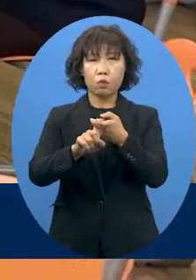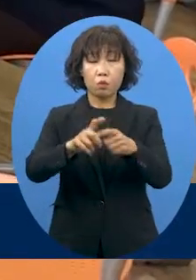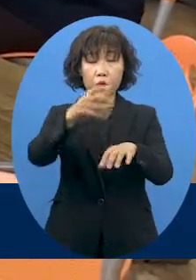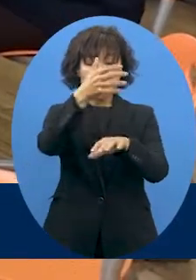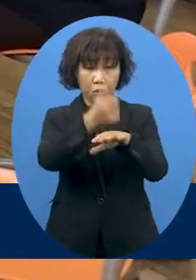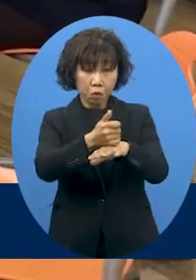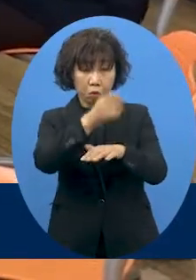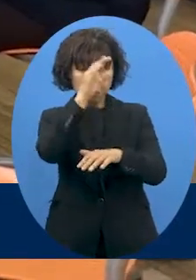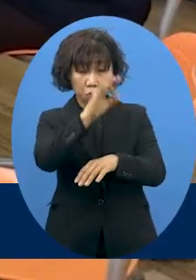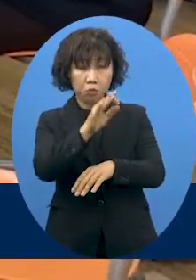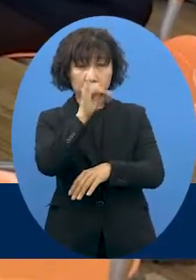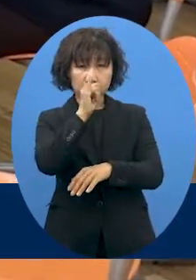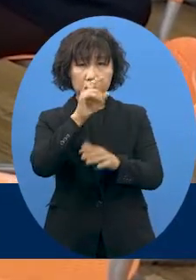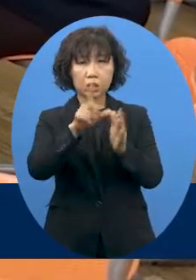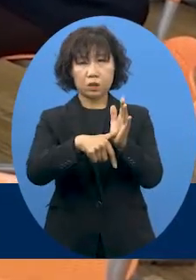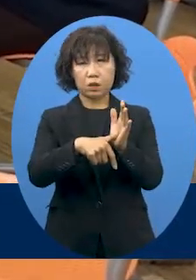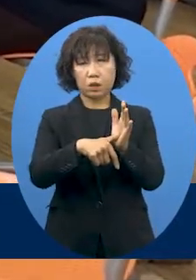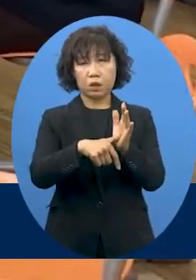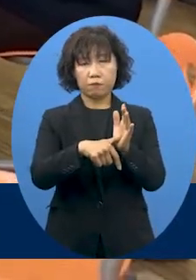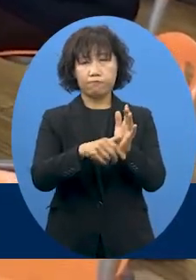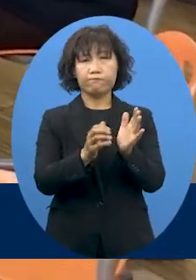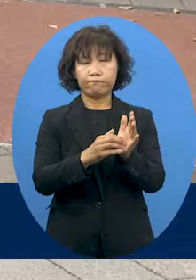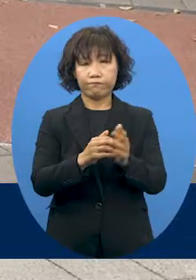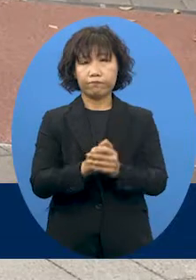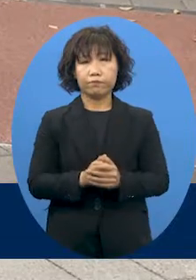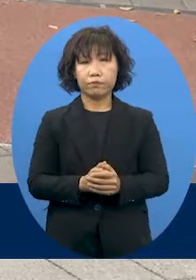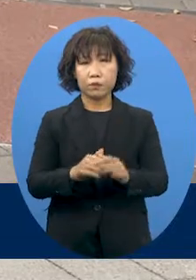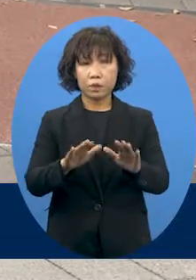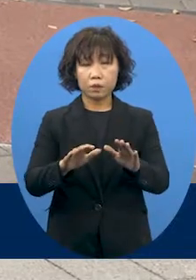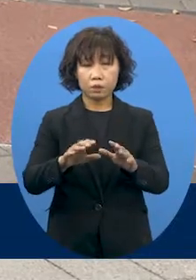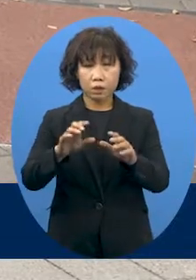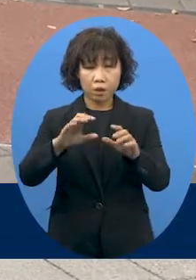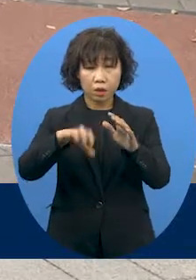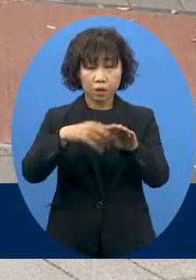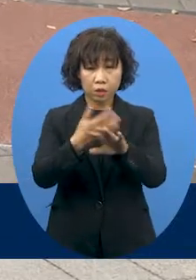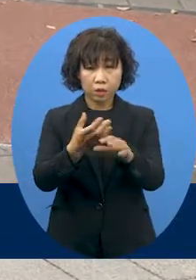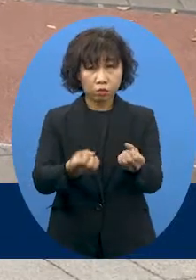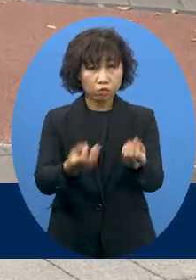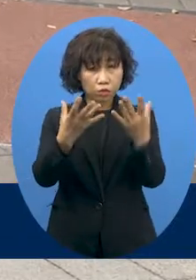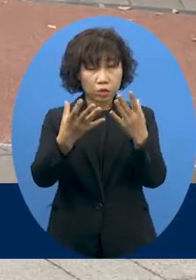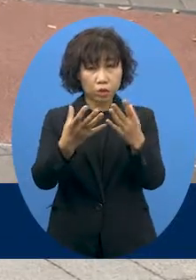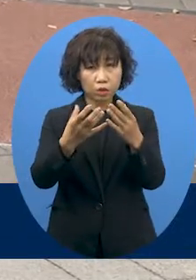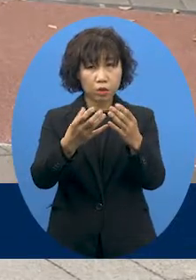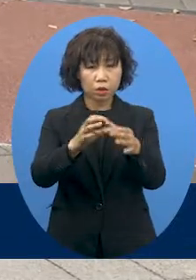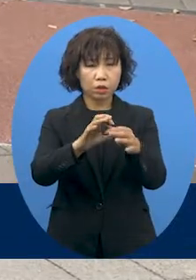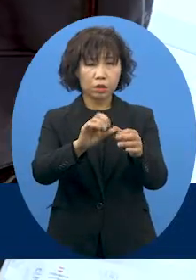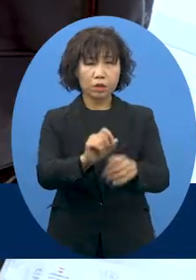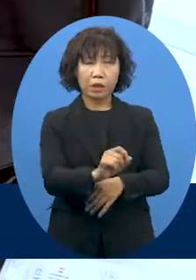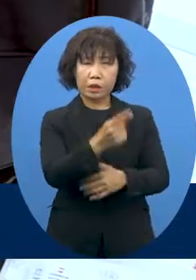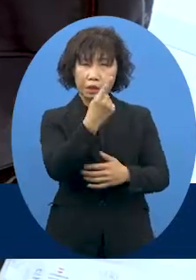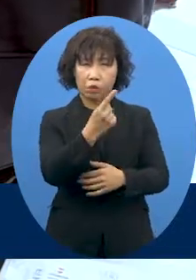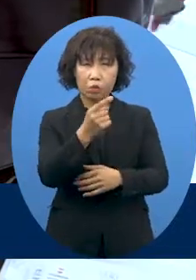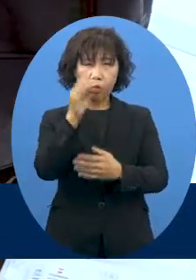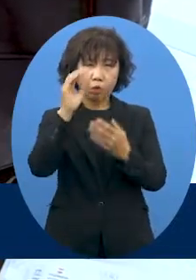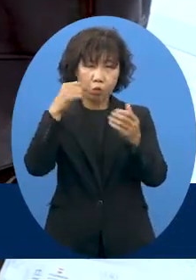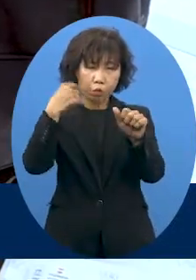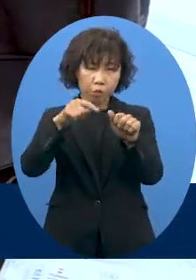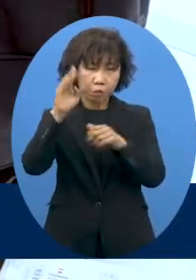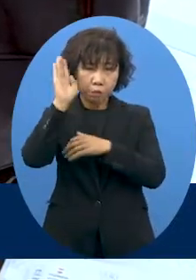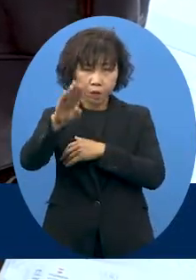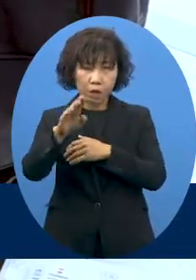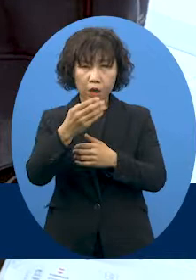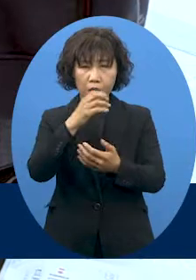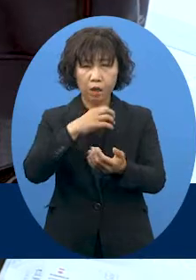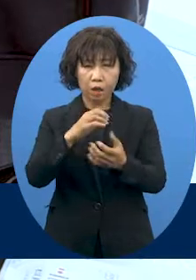동아리 활동의 결과물을 볼 수 있는 시간이 마련됐습니다 군은 혁신교육 지구 축제를 통해 교육의 미래를 생각해